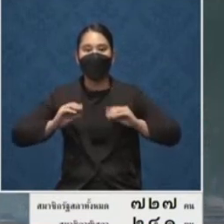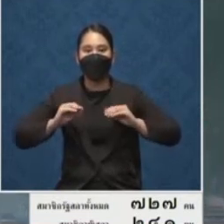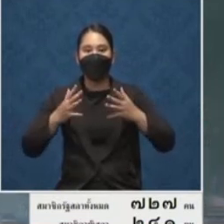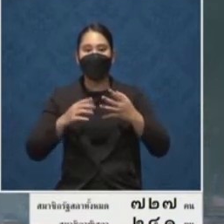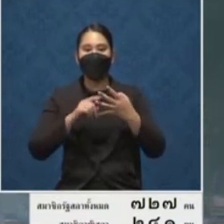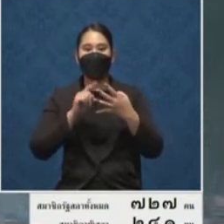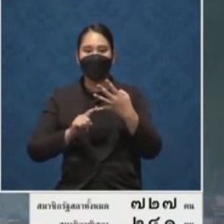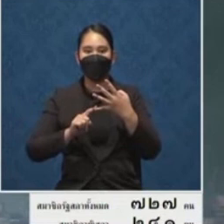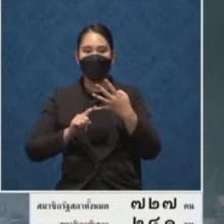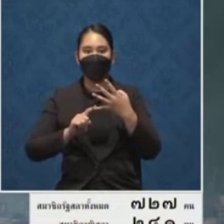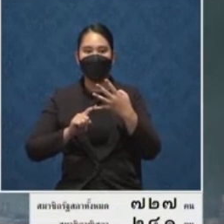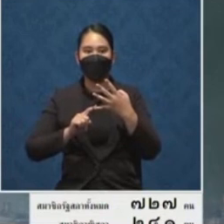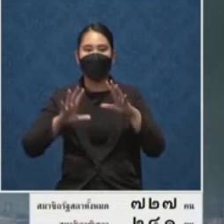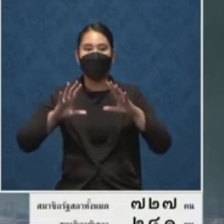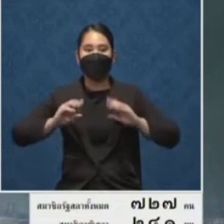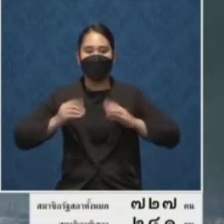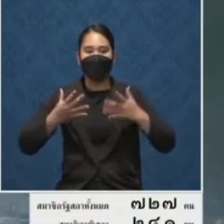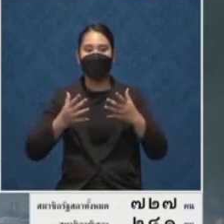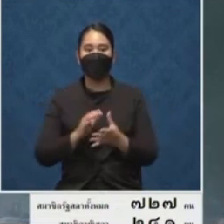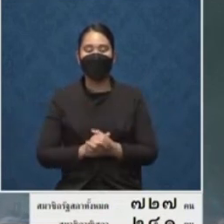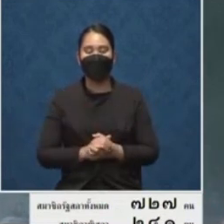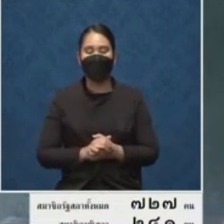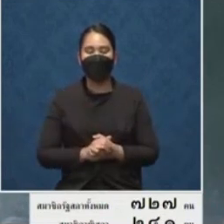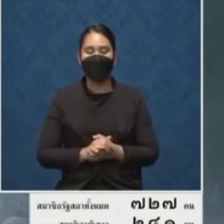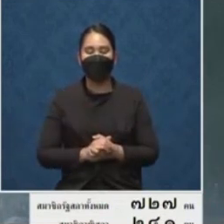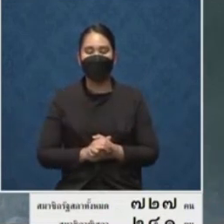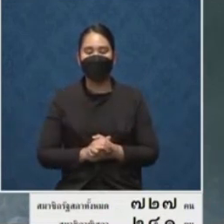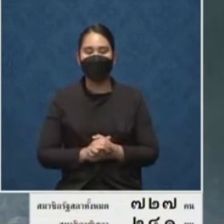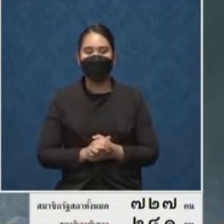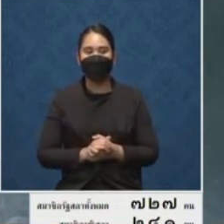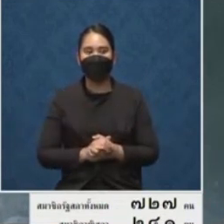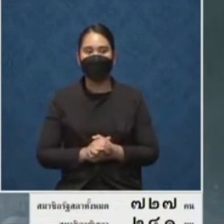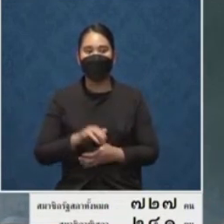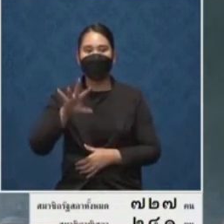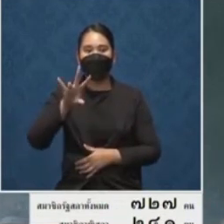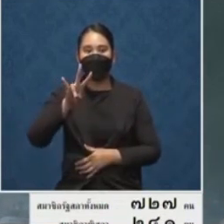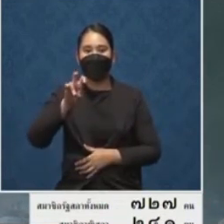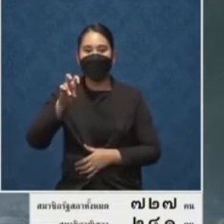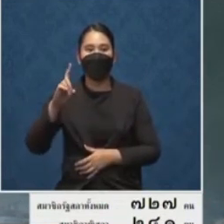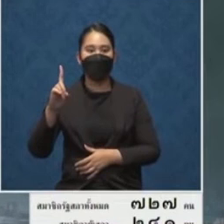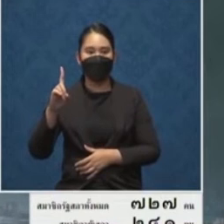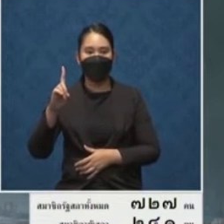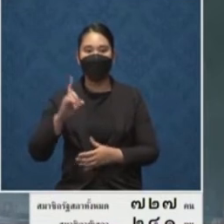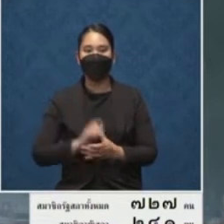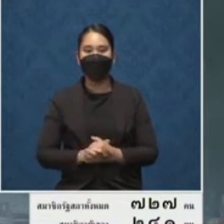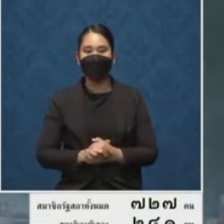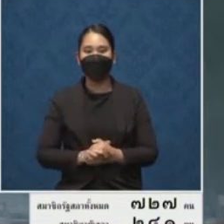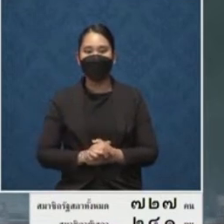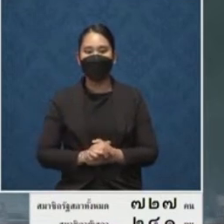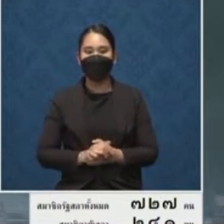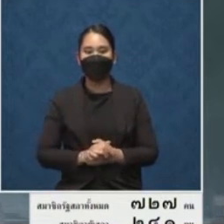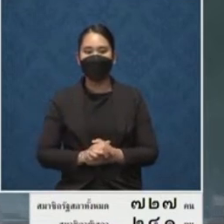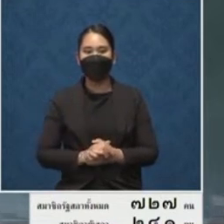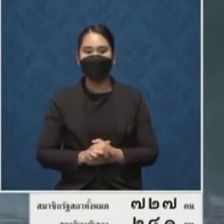ไม่รับหลักการ3ไม่รับหลักการและ4ไม่รับหลักการครับ